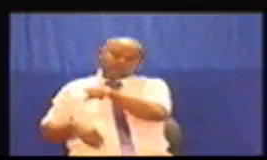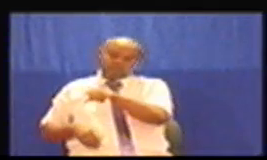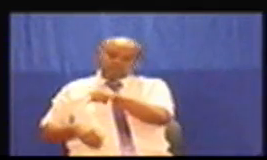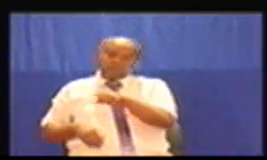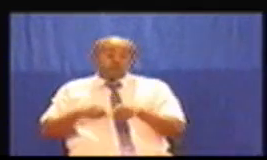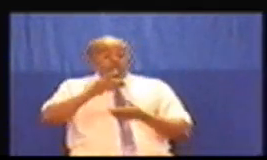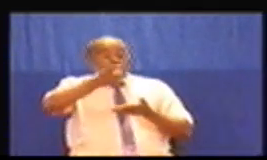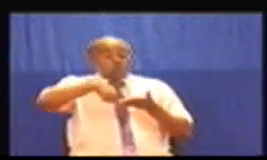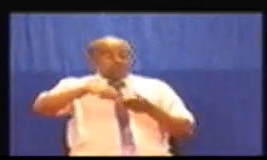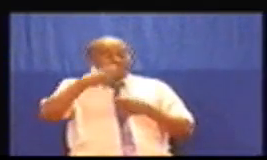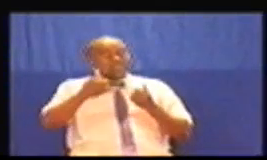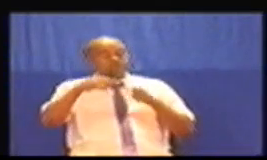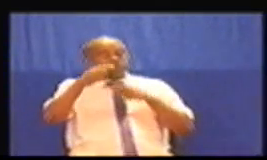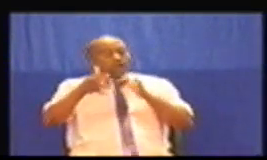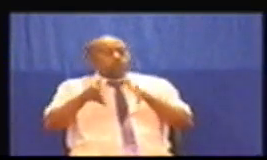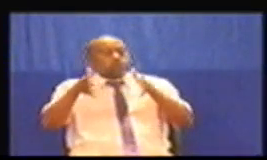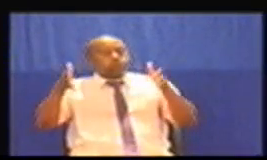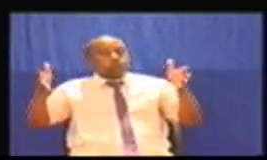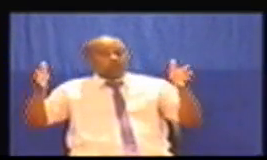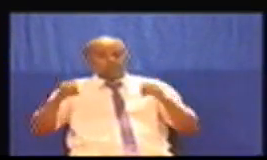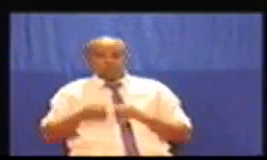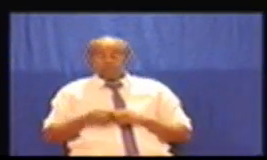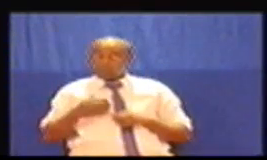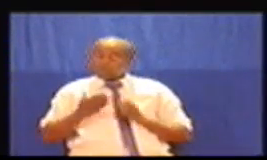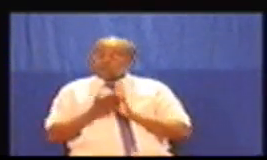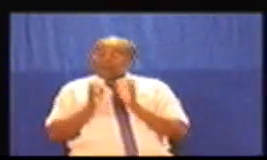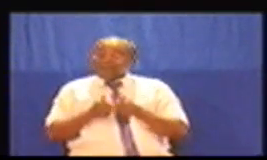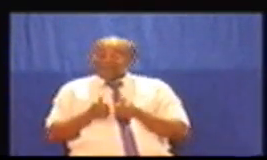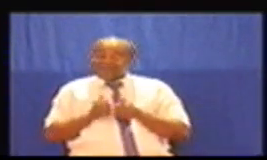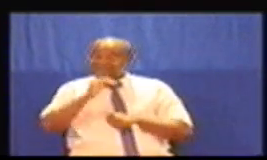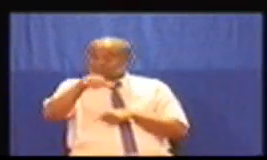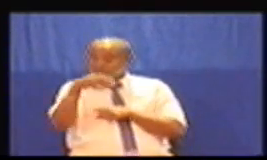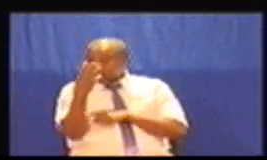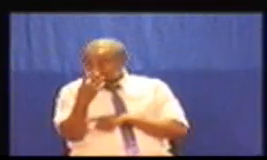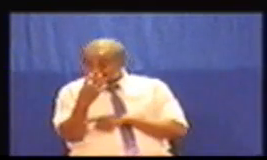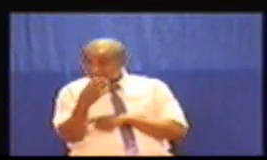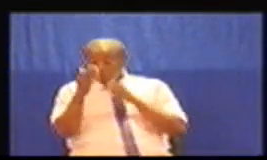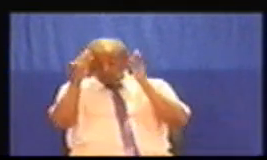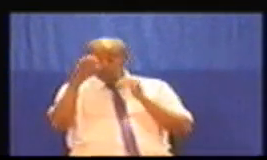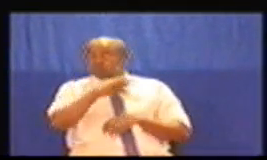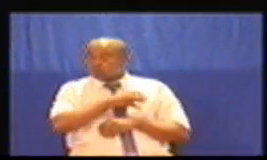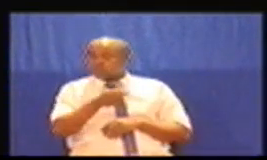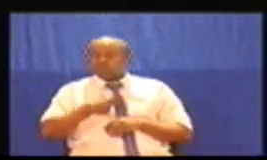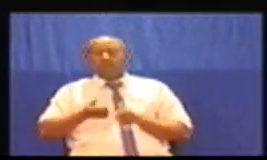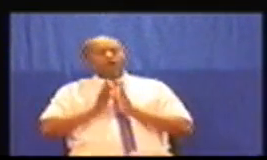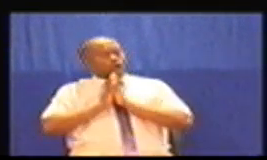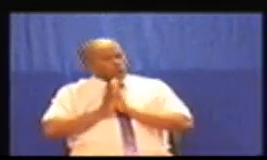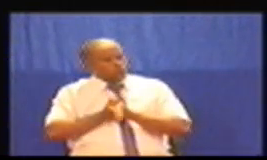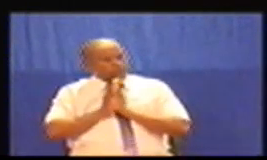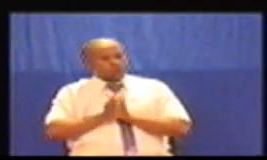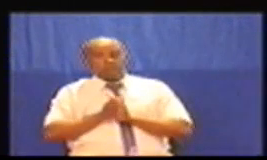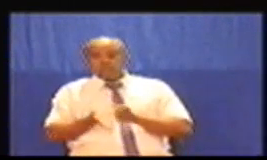mji unaokuwa kwa haraka. Kwa hiyo naomba ahadi hii, Mheshimiwa Waziri, naomba ahadi hii